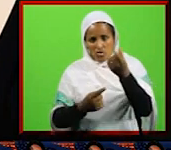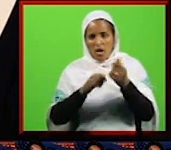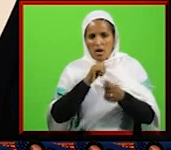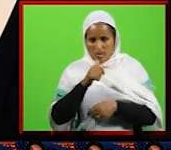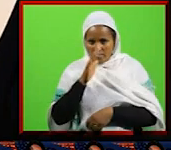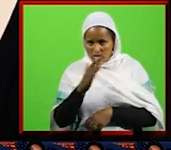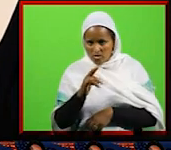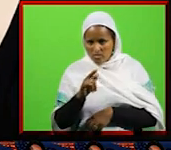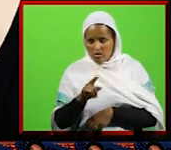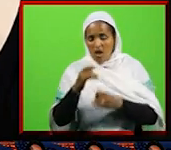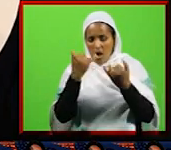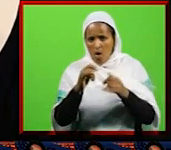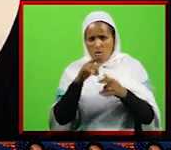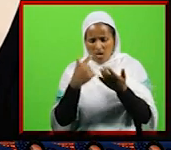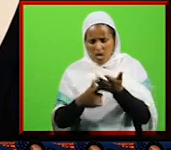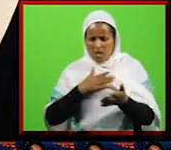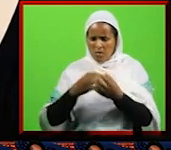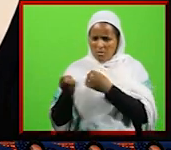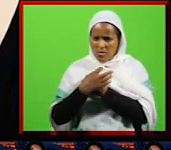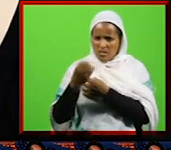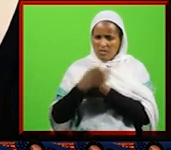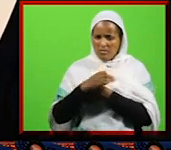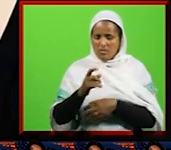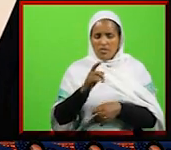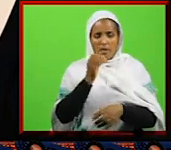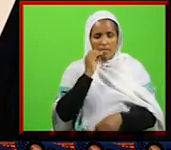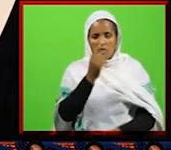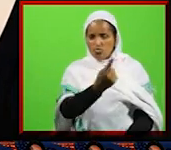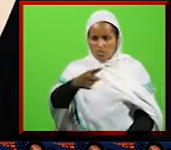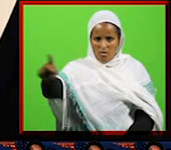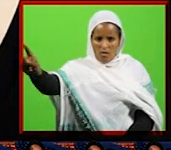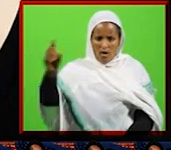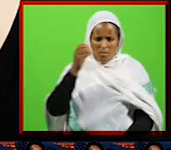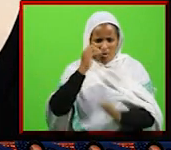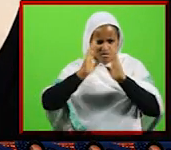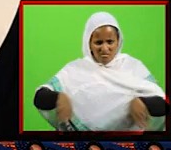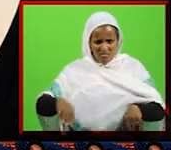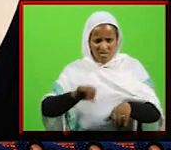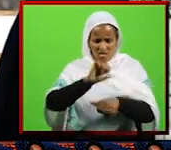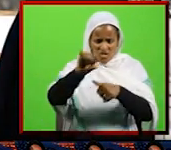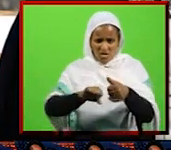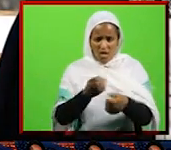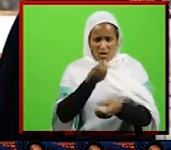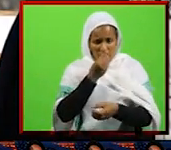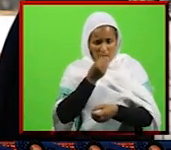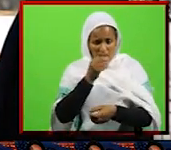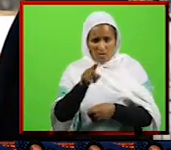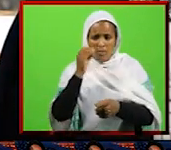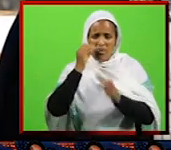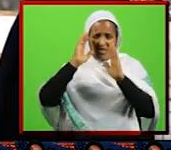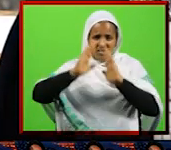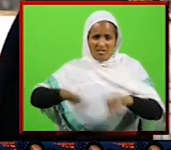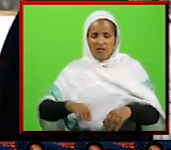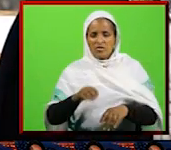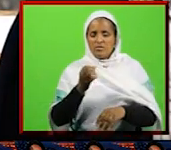እንዳይመስልሽ፣ ስለዚህ አሁን ለእኔ እየጠቀምሽኝ ነው እየጎዳሽኝ ነው፣ ውጭ አሁን ከቤቴ ቤቴ ልታፈርሽ በእንጀራ ያው እንጀራዬን እየበላሽ